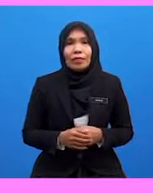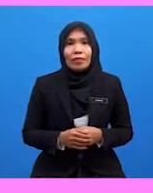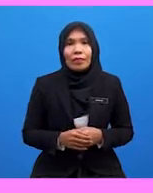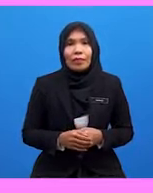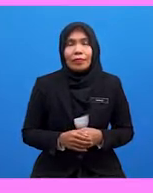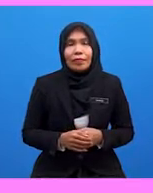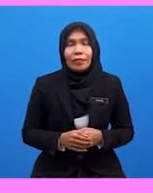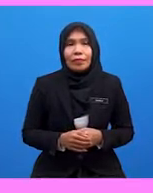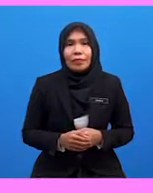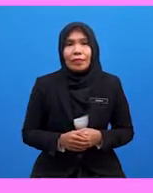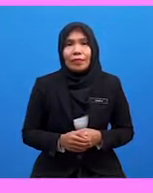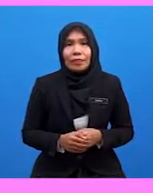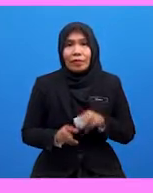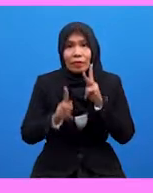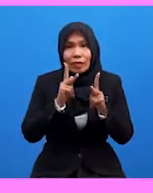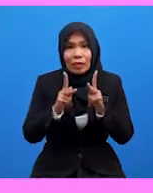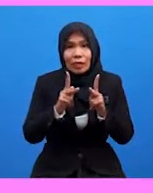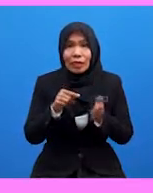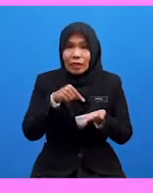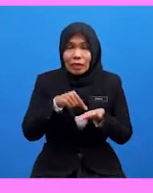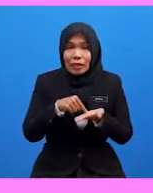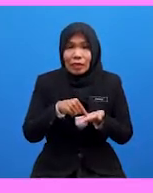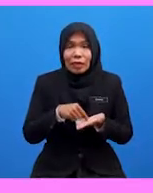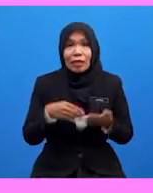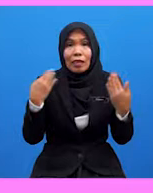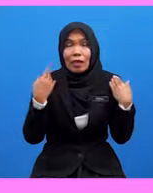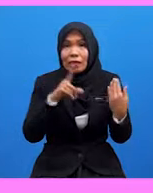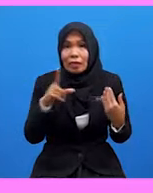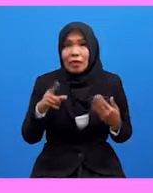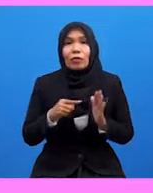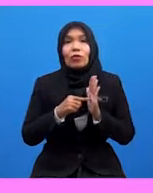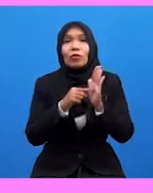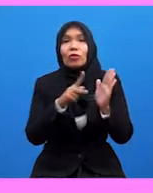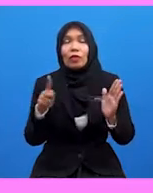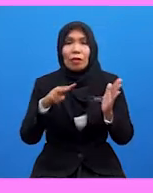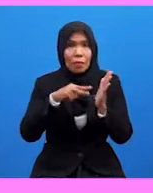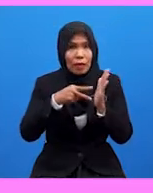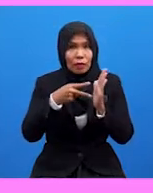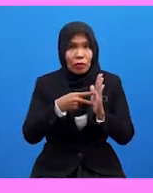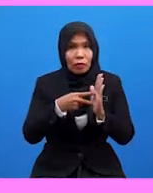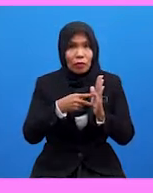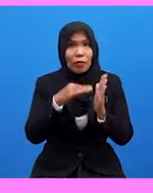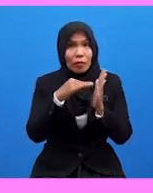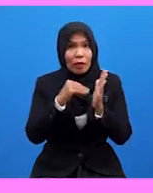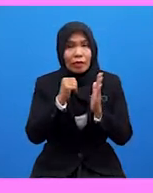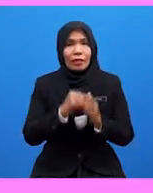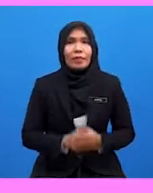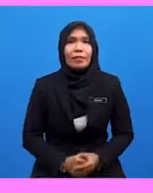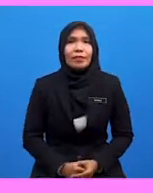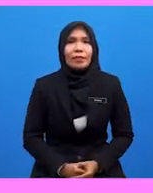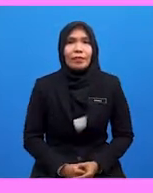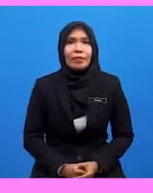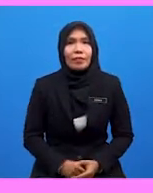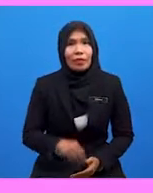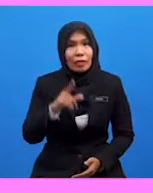sendi nama. Kata pemberi adalah menunjukkan maksud kualitatif. Lihat formula mudah